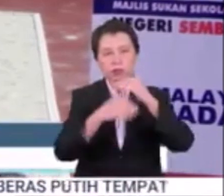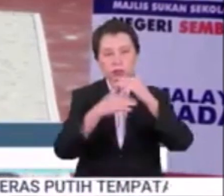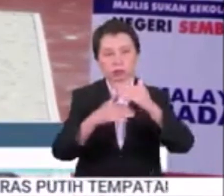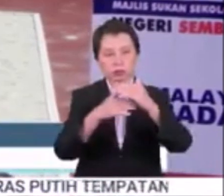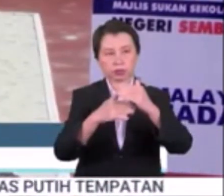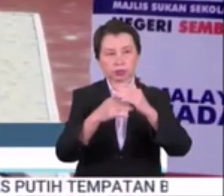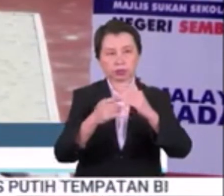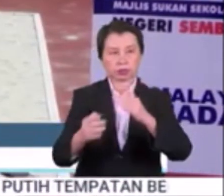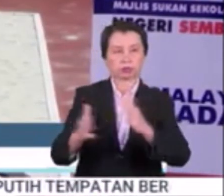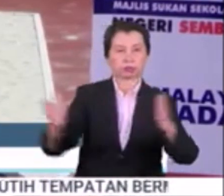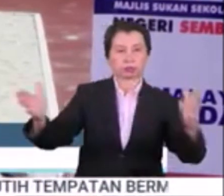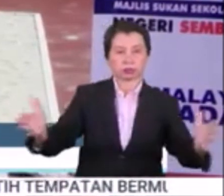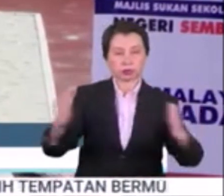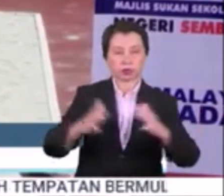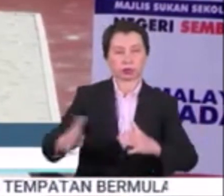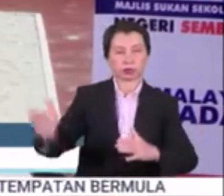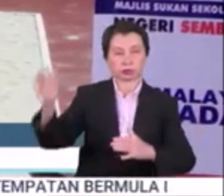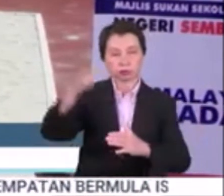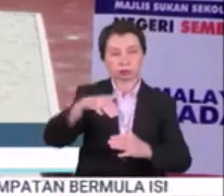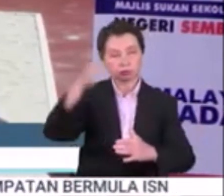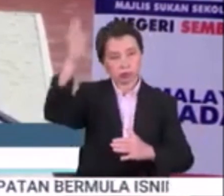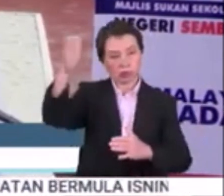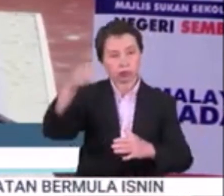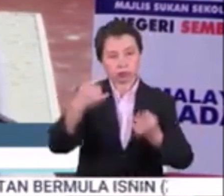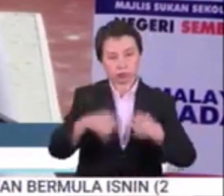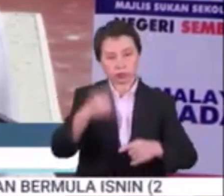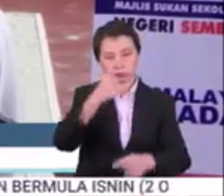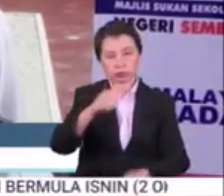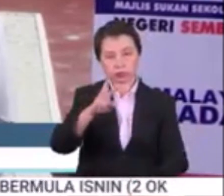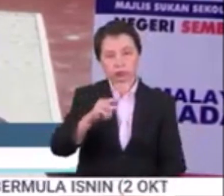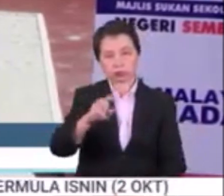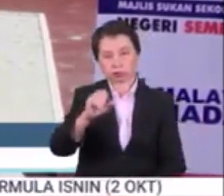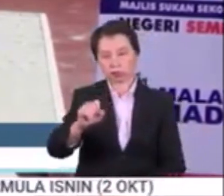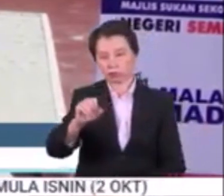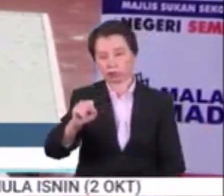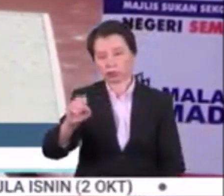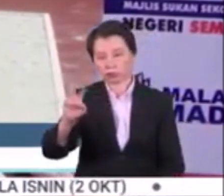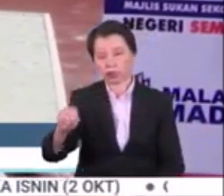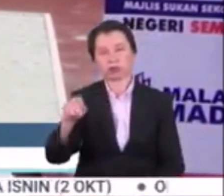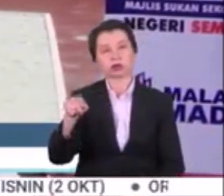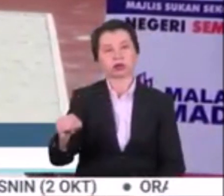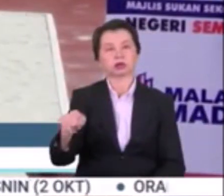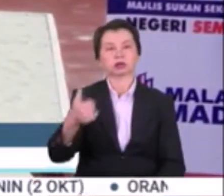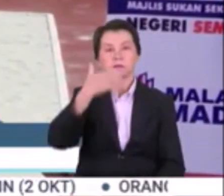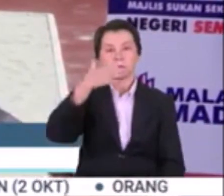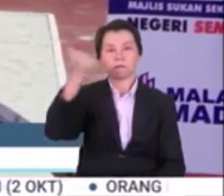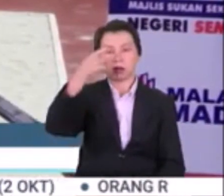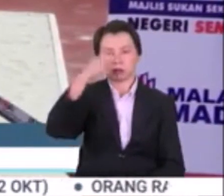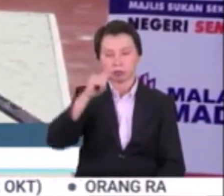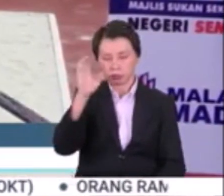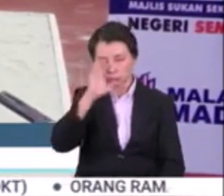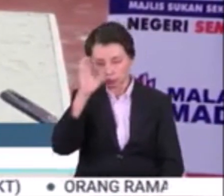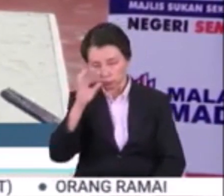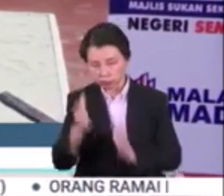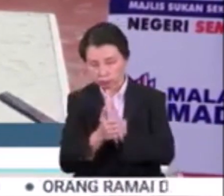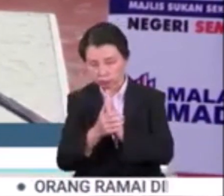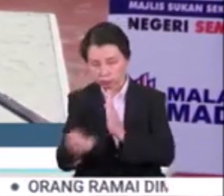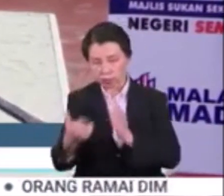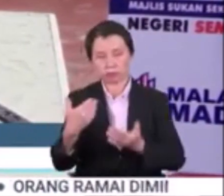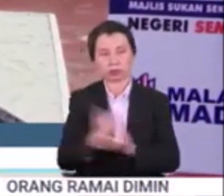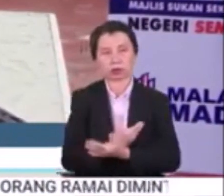lebih besar pada masa akan datang kerana mssm inilah merupakan satu platform terbaik untuk kita mencongkil bangat-bangat